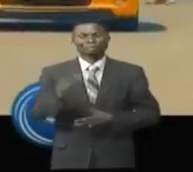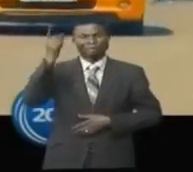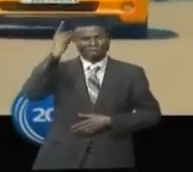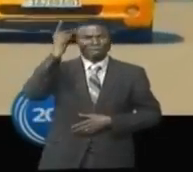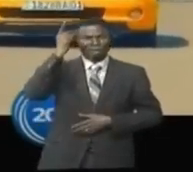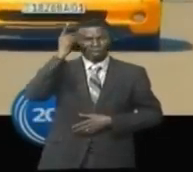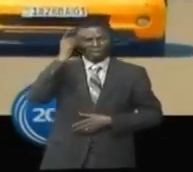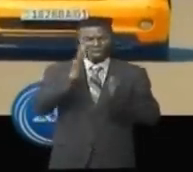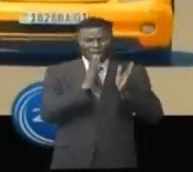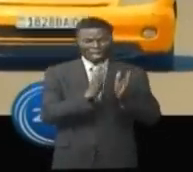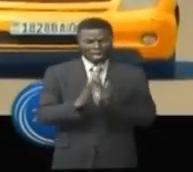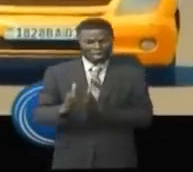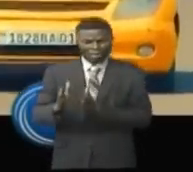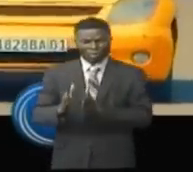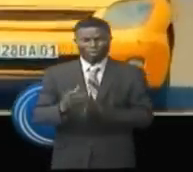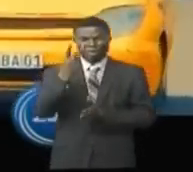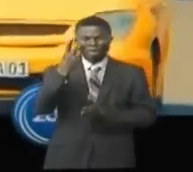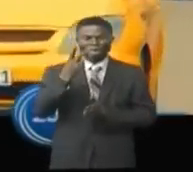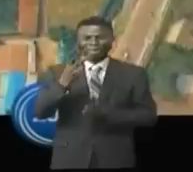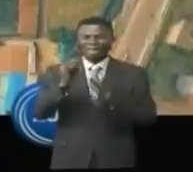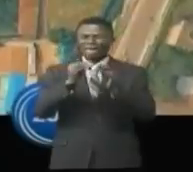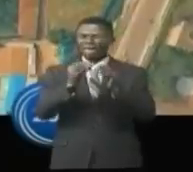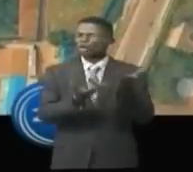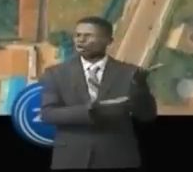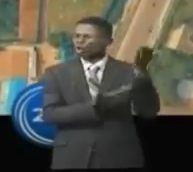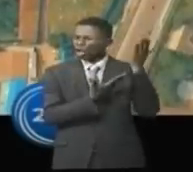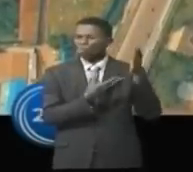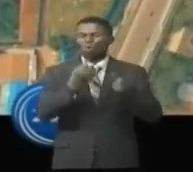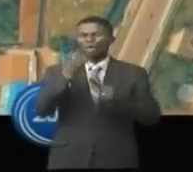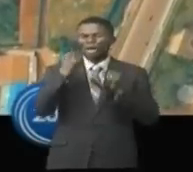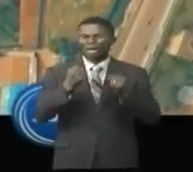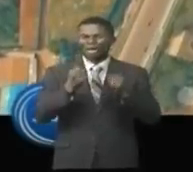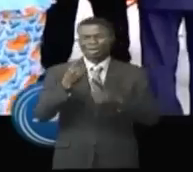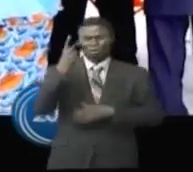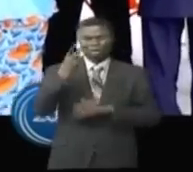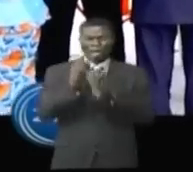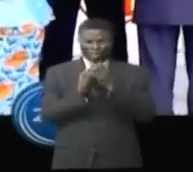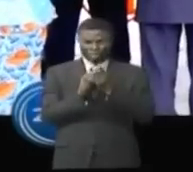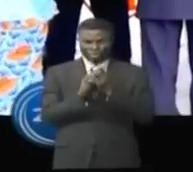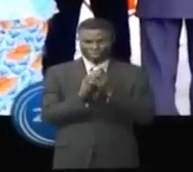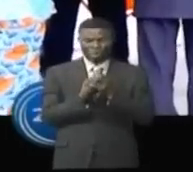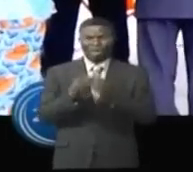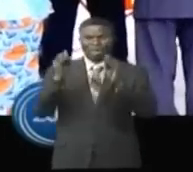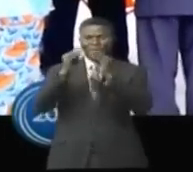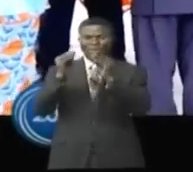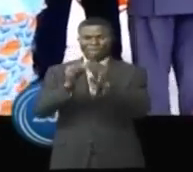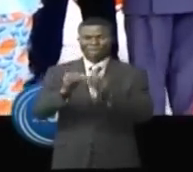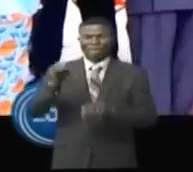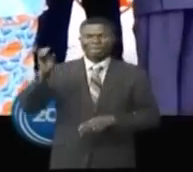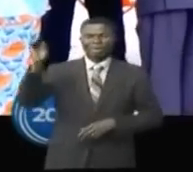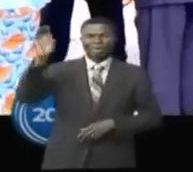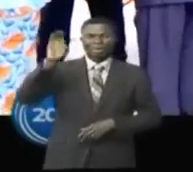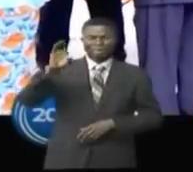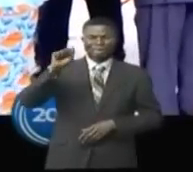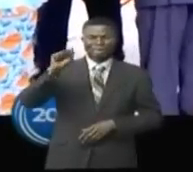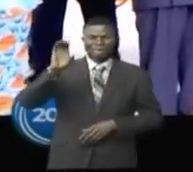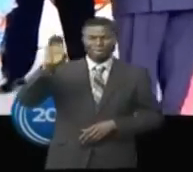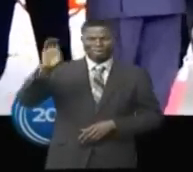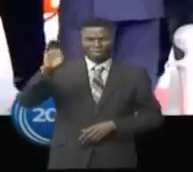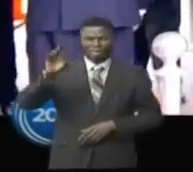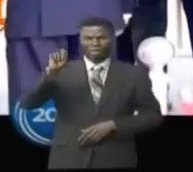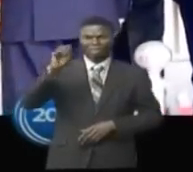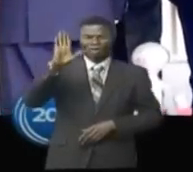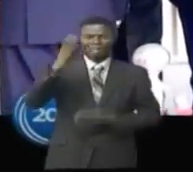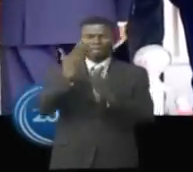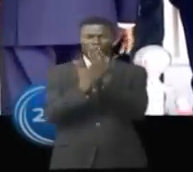Kinshasa s'apprête à abriter deux grands sommets dans un avenir très proche. Il s'agit du sommet de la CAC qui se tiendra le 25